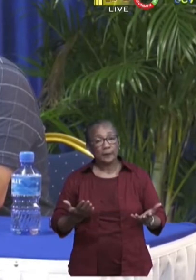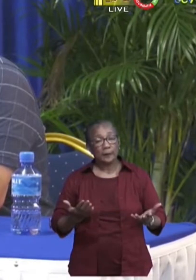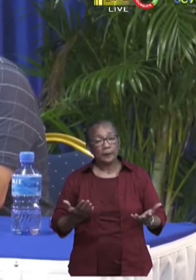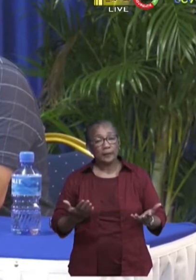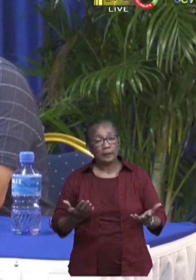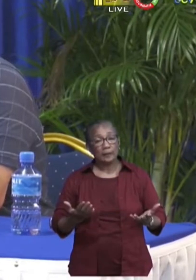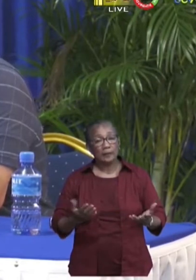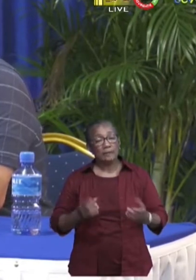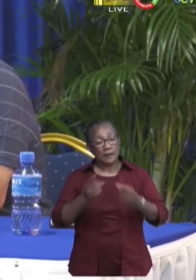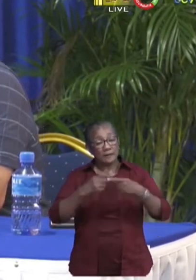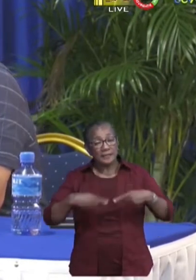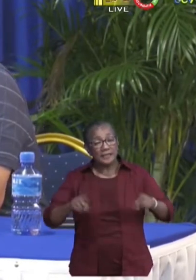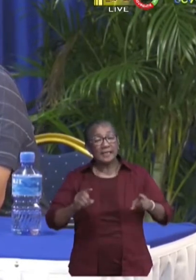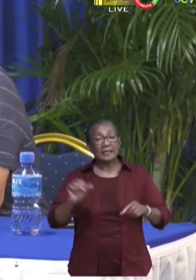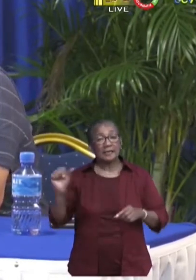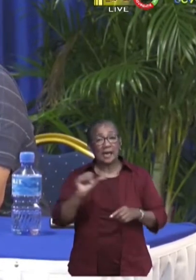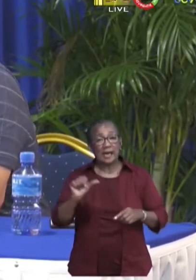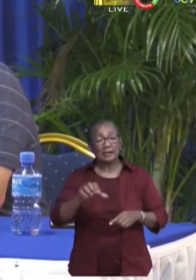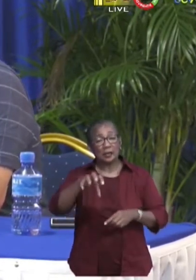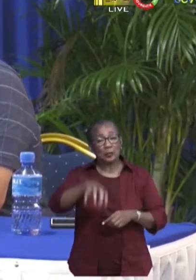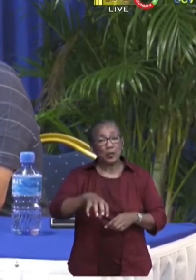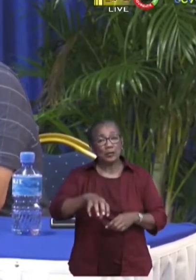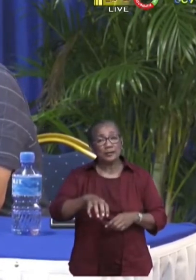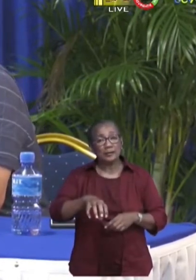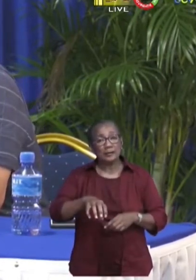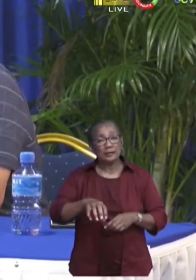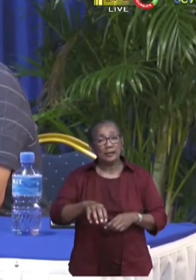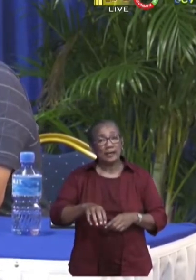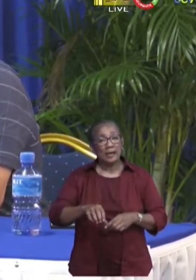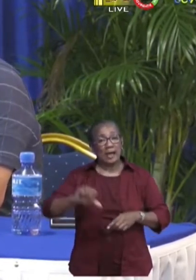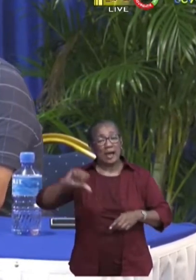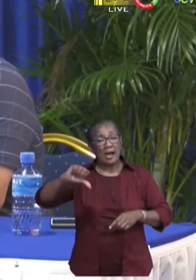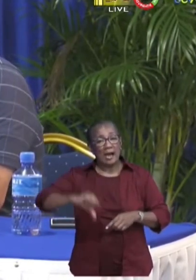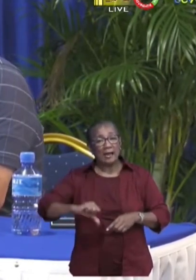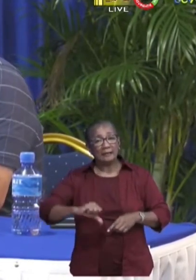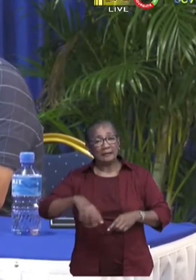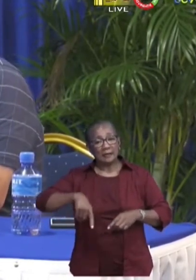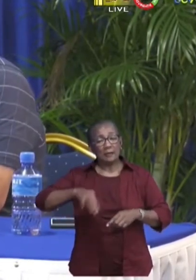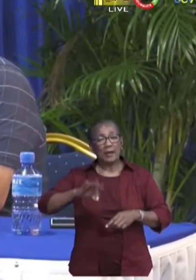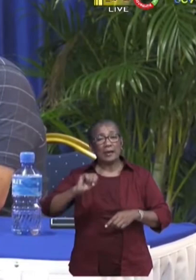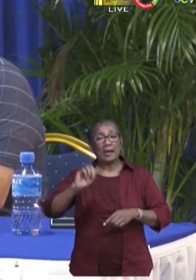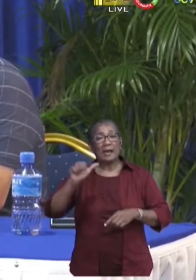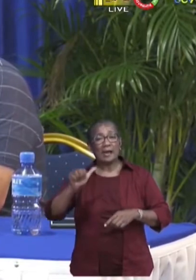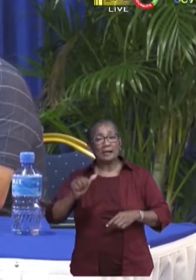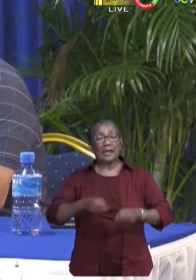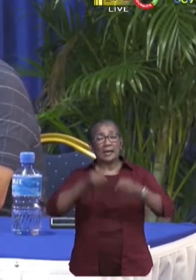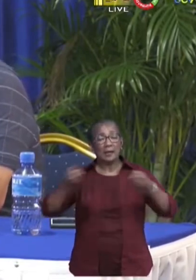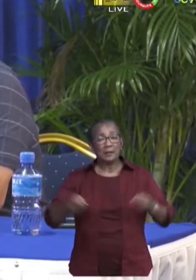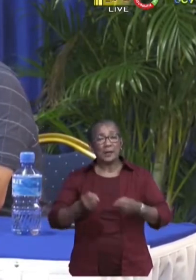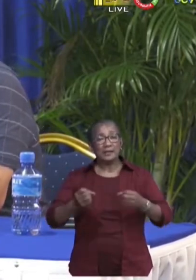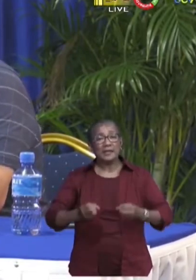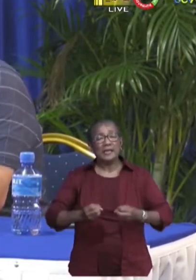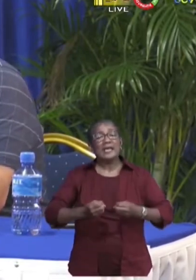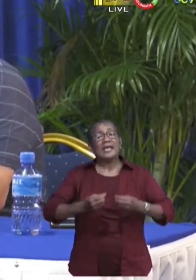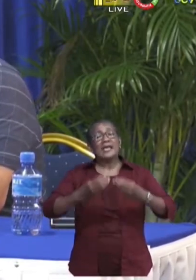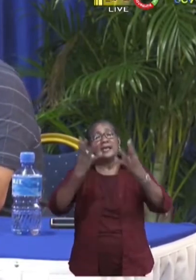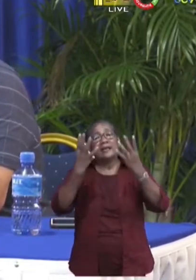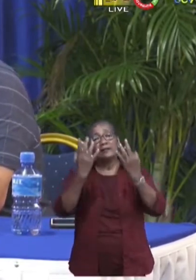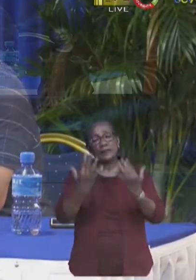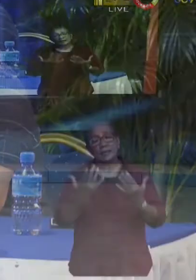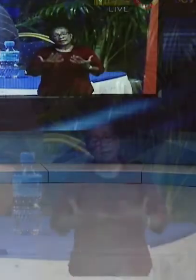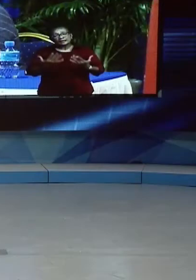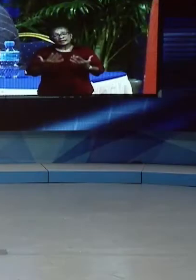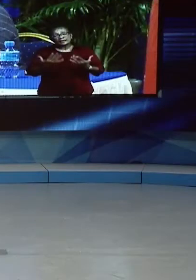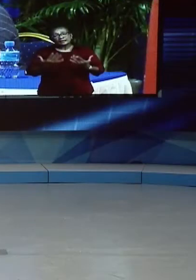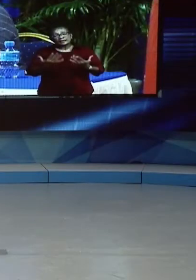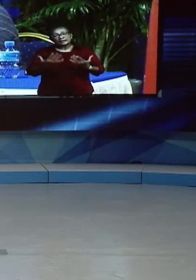Suriname. Ook infectioloog Stefan Vreden heeft gisteren gewezen op het belang van goed beschermde grenzen.